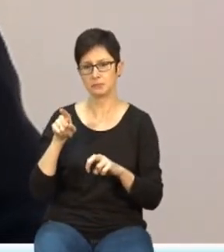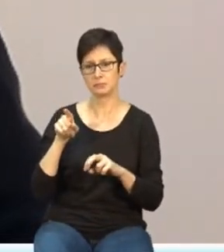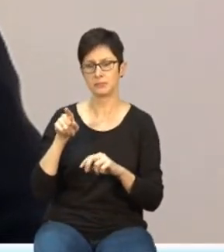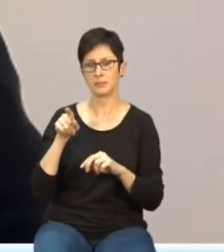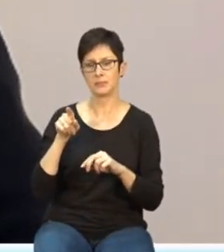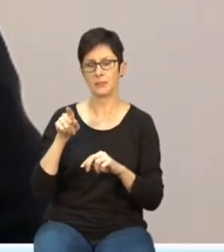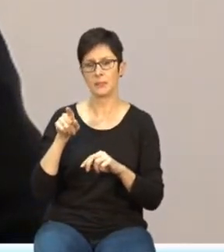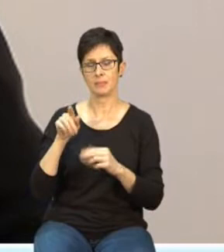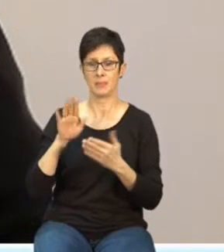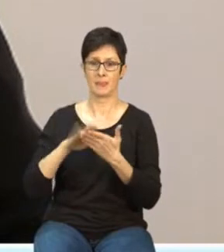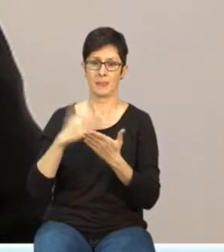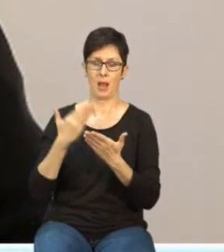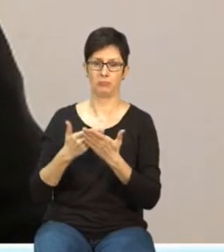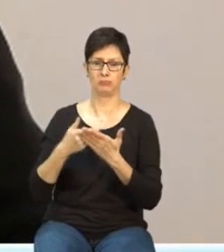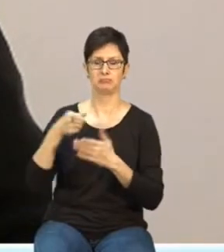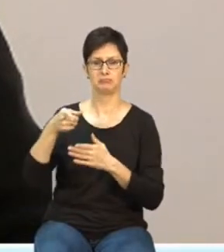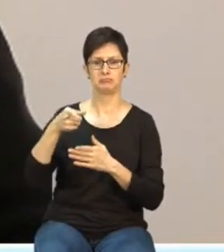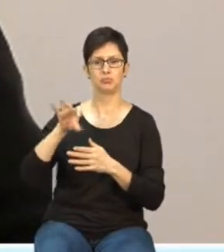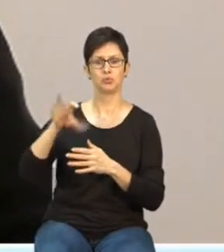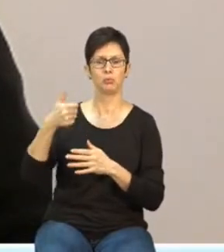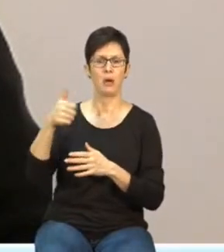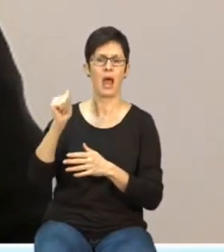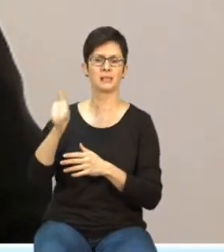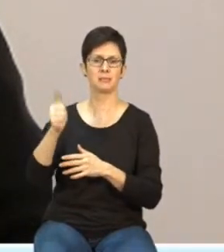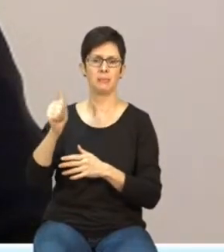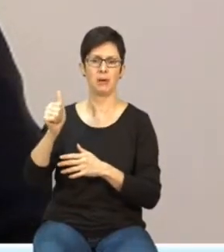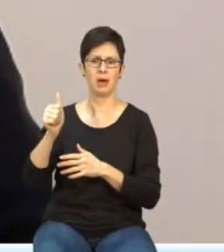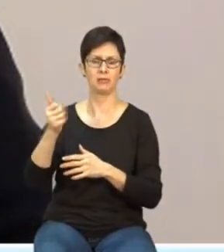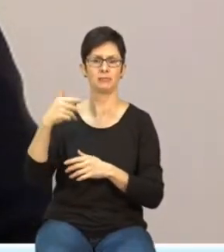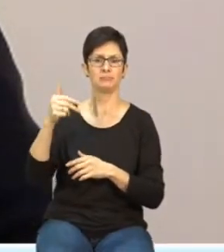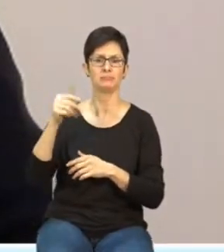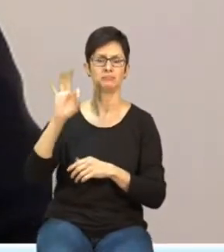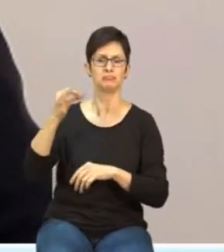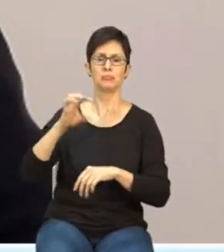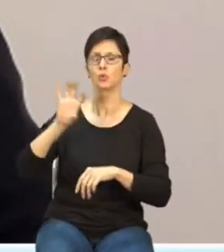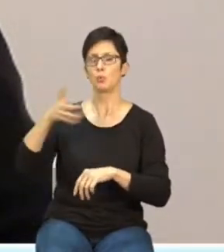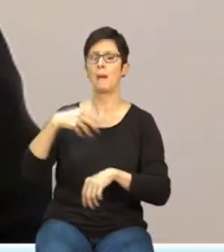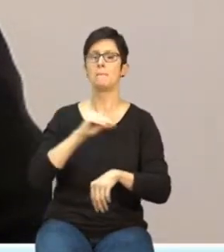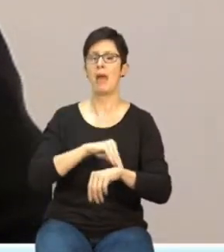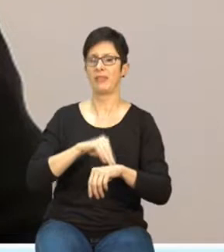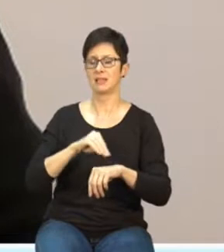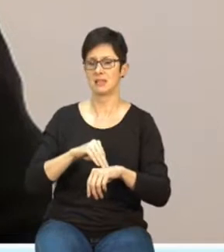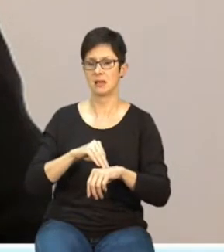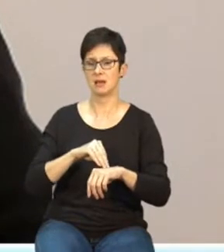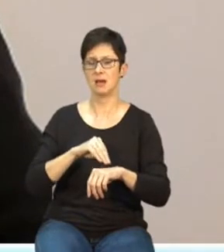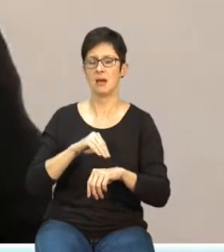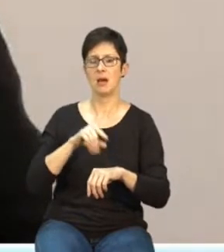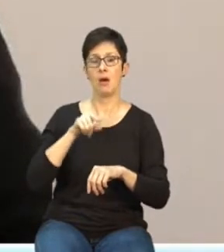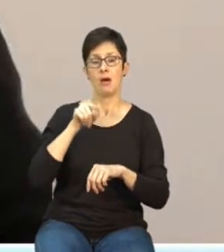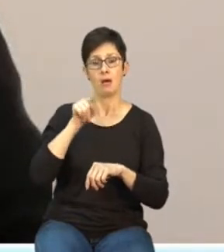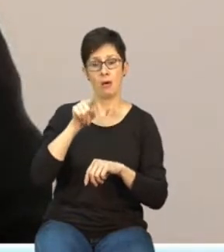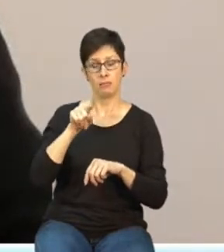na przykład przez ekspertów w zakresie medycyny w których wykazano